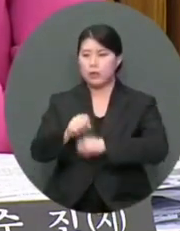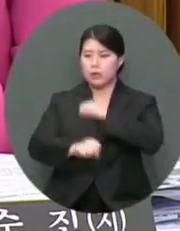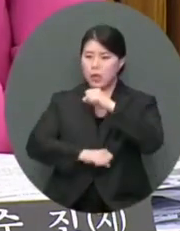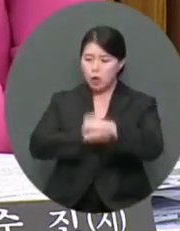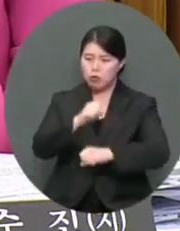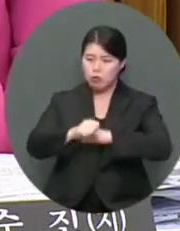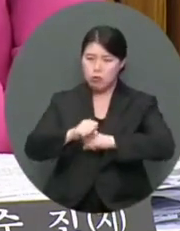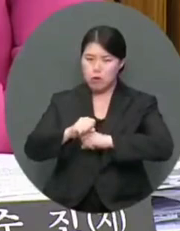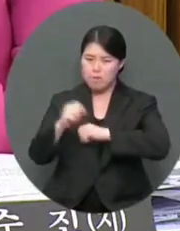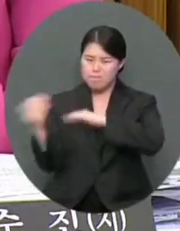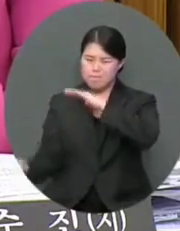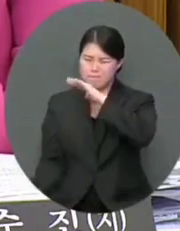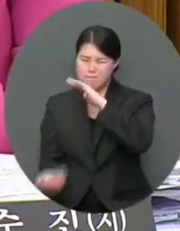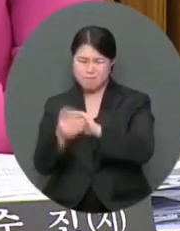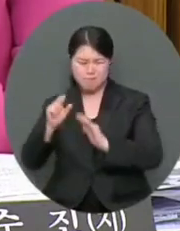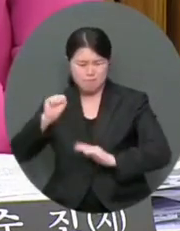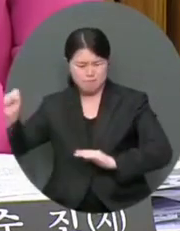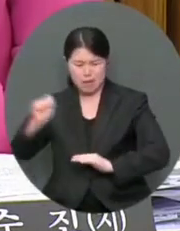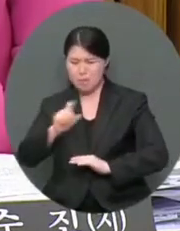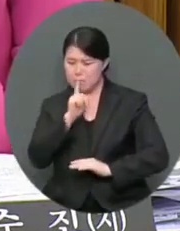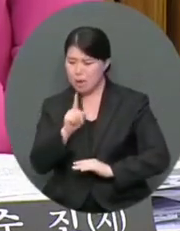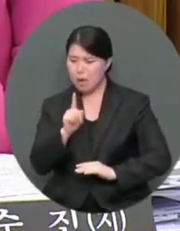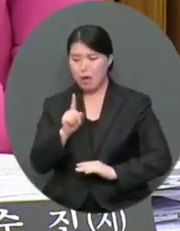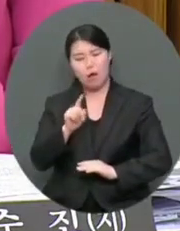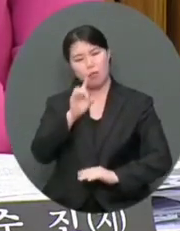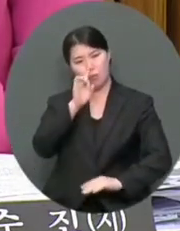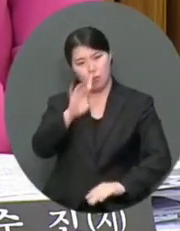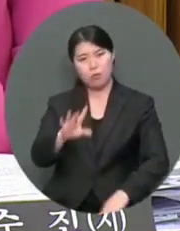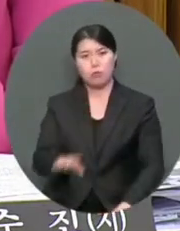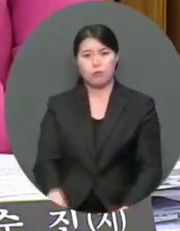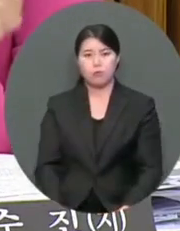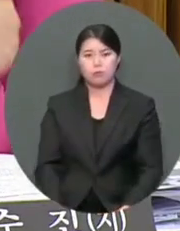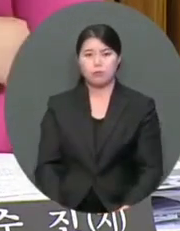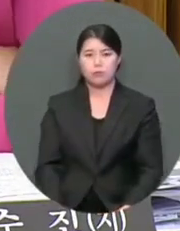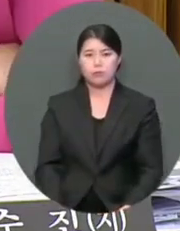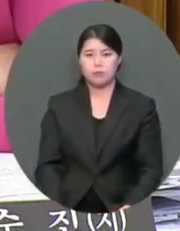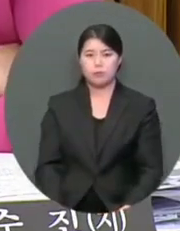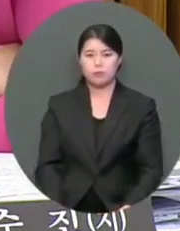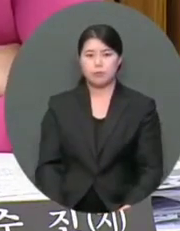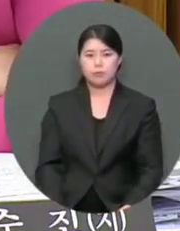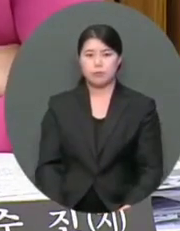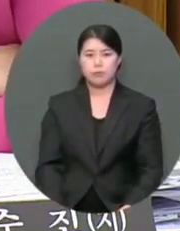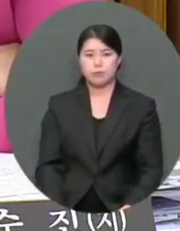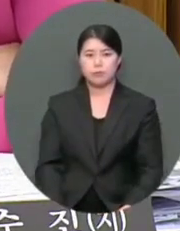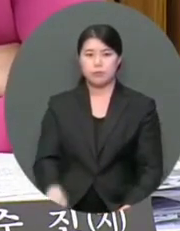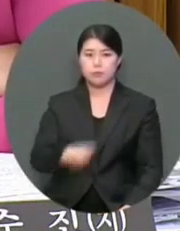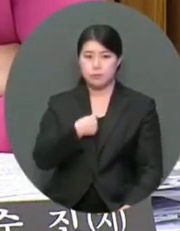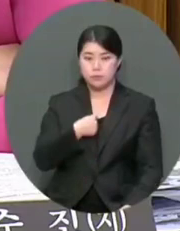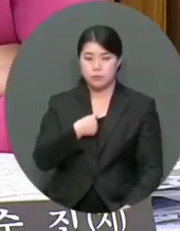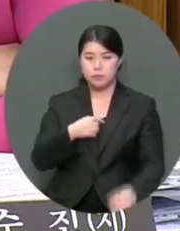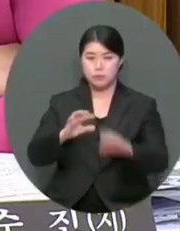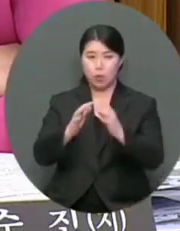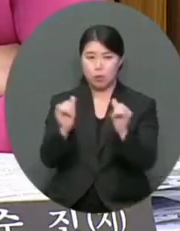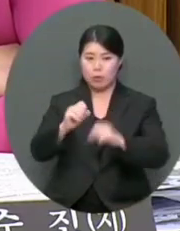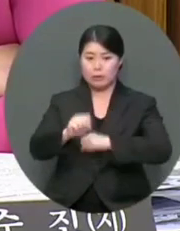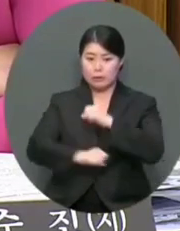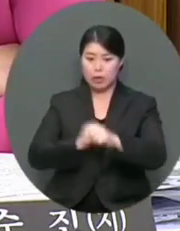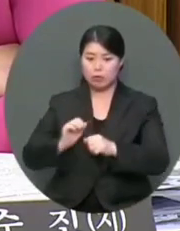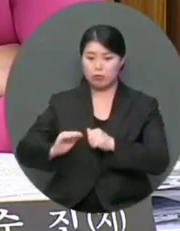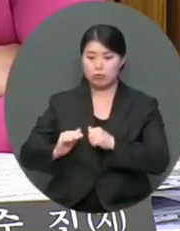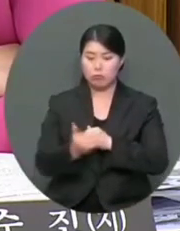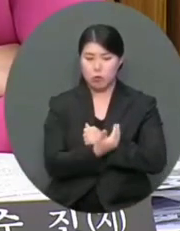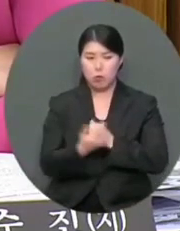극단화 시켜야 된다라는 이런 취지의 말씀들을 하시면 안 된다는 겁니다. 말씀해 보시죠. 저는 국민의 자유를 지키기